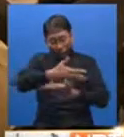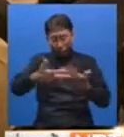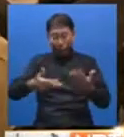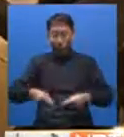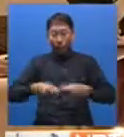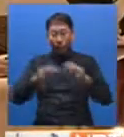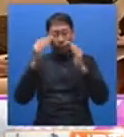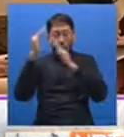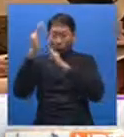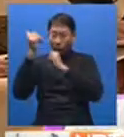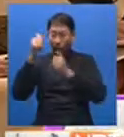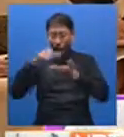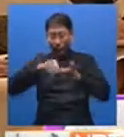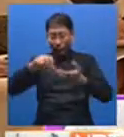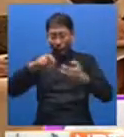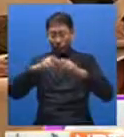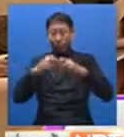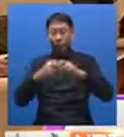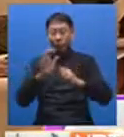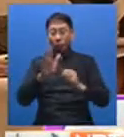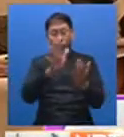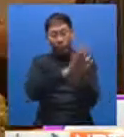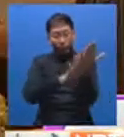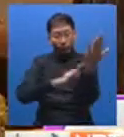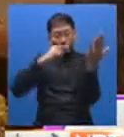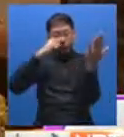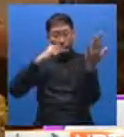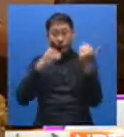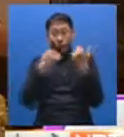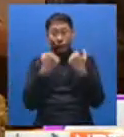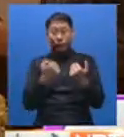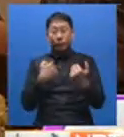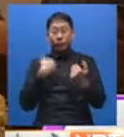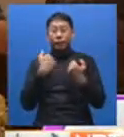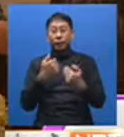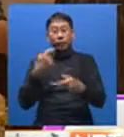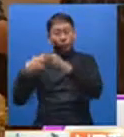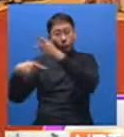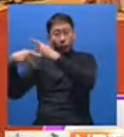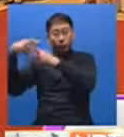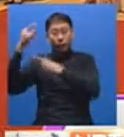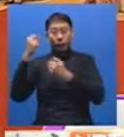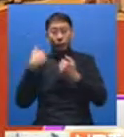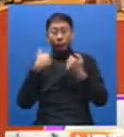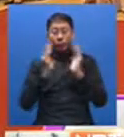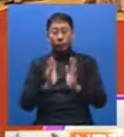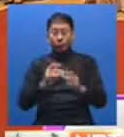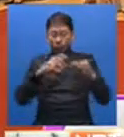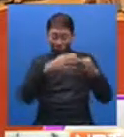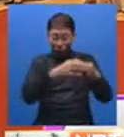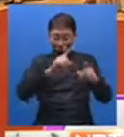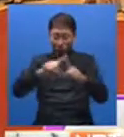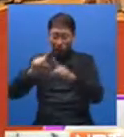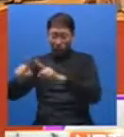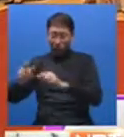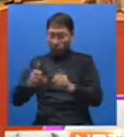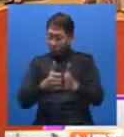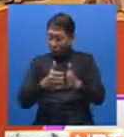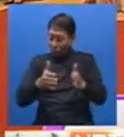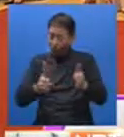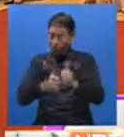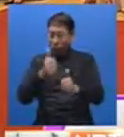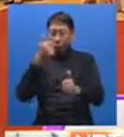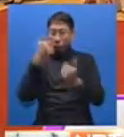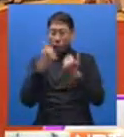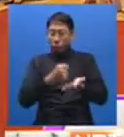ให้ความหวังจะมาช่วยแก้ปัญหามากที่สุดในขณะนี้และถือเป็นเวทีประวัติศาสตร์ที่มีคนหลากหลายกลุ่มมากที่สุดมาช่วยกัน